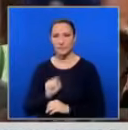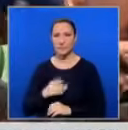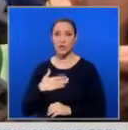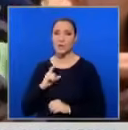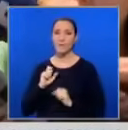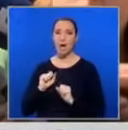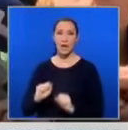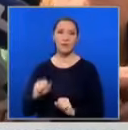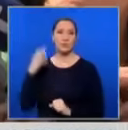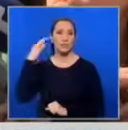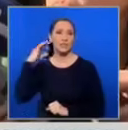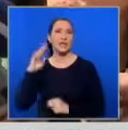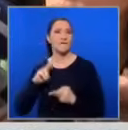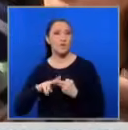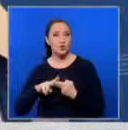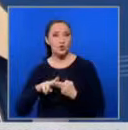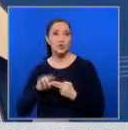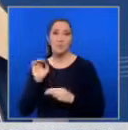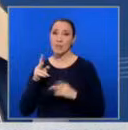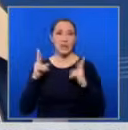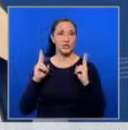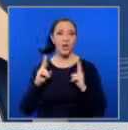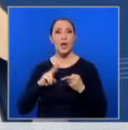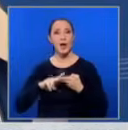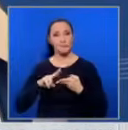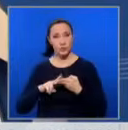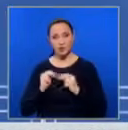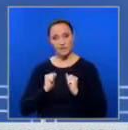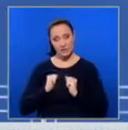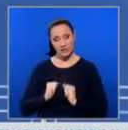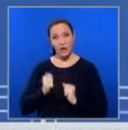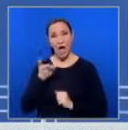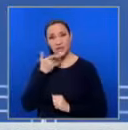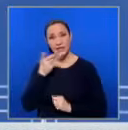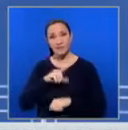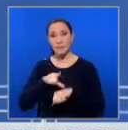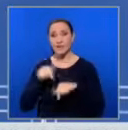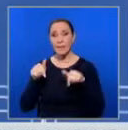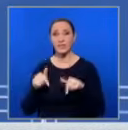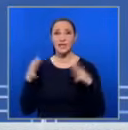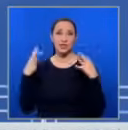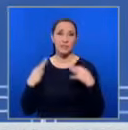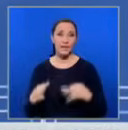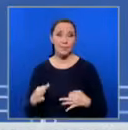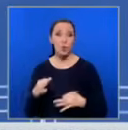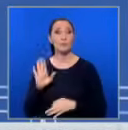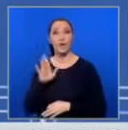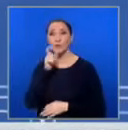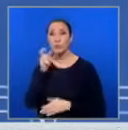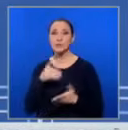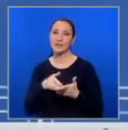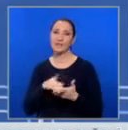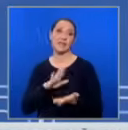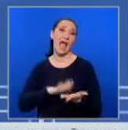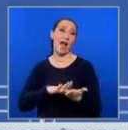гаранция от президента Вучич да бъде решен. Вучич се въздържа от изказване по време на днешната церемония по думите му, за да не се